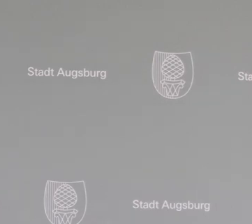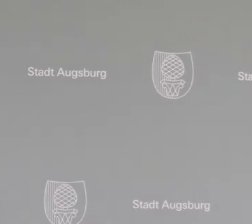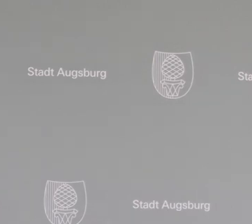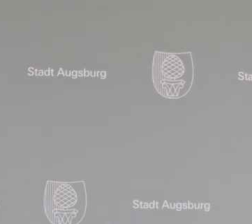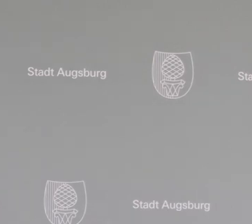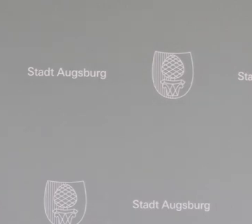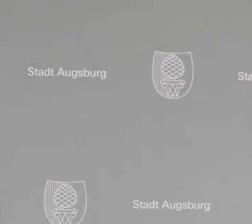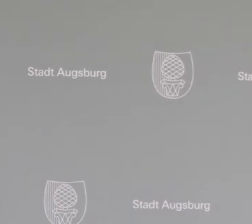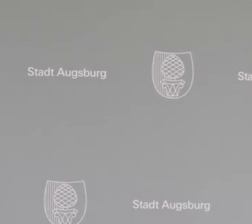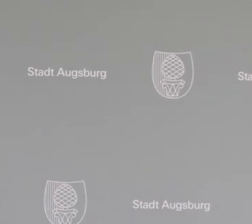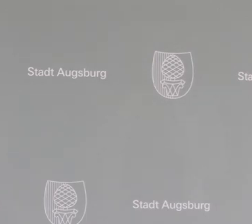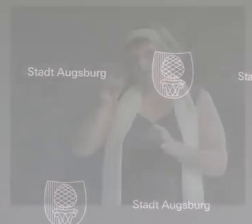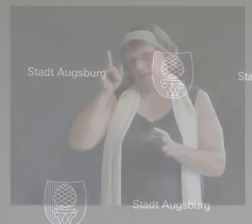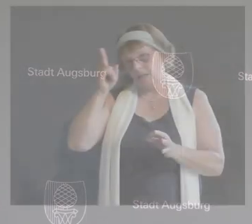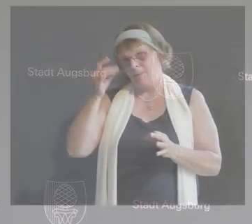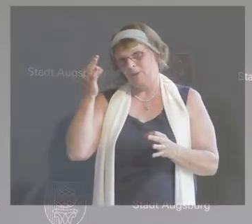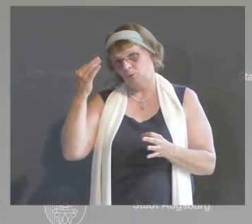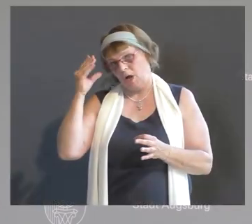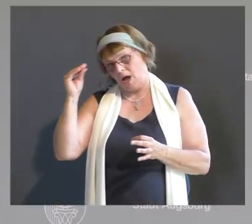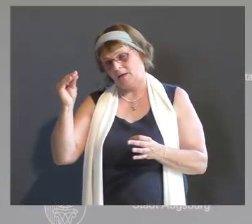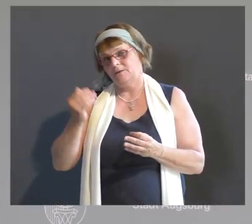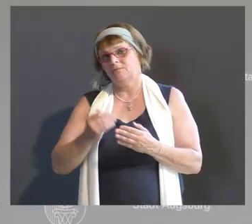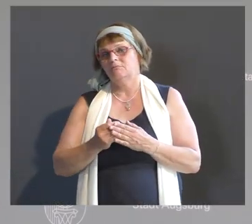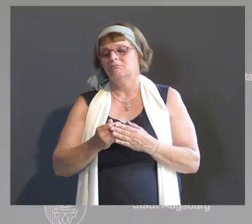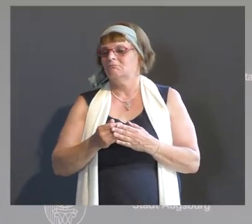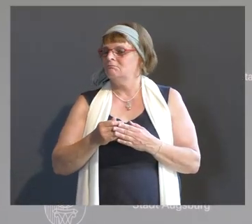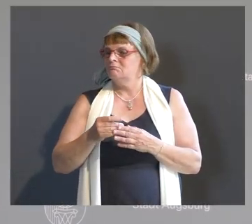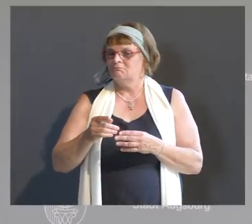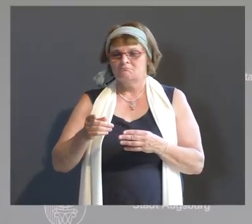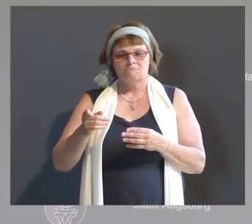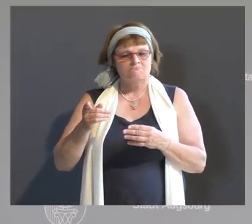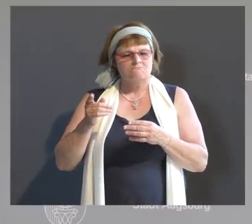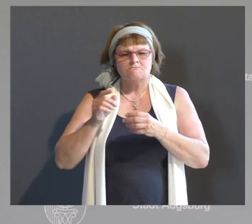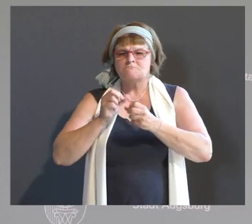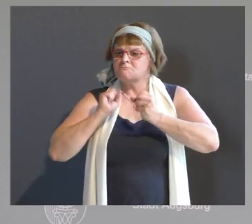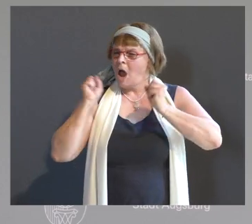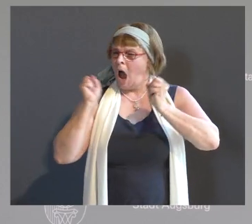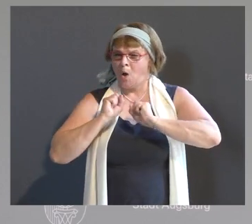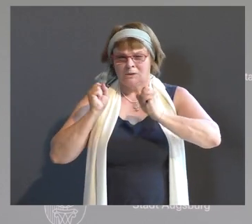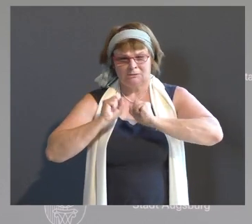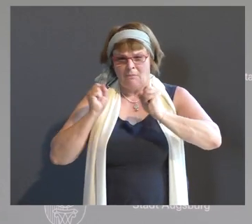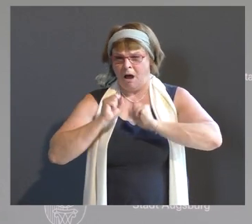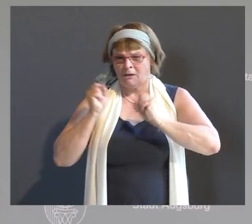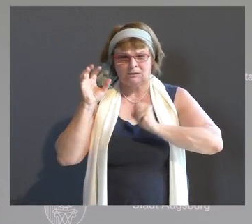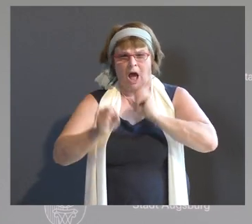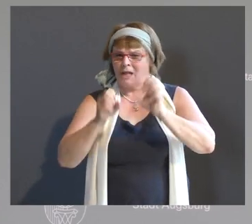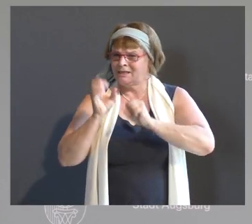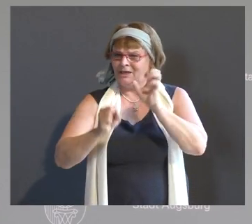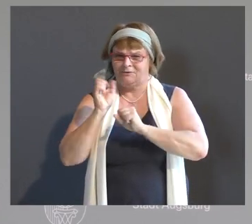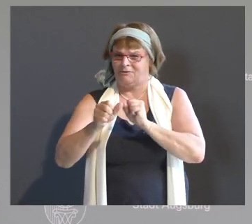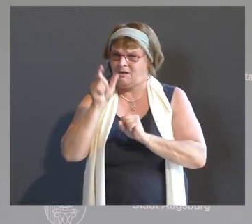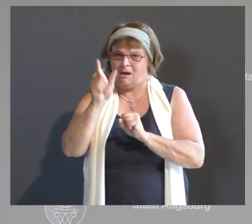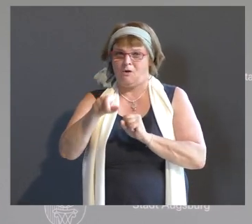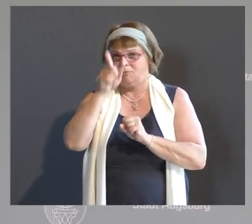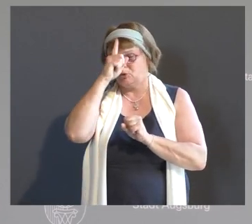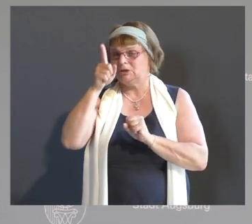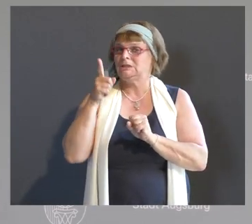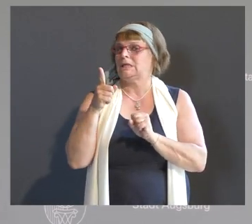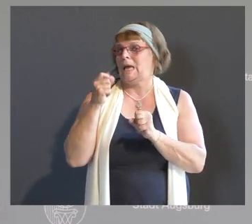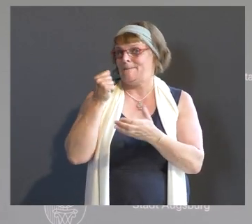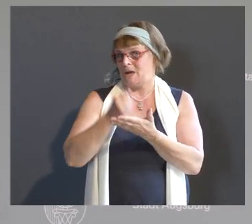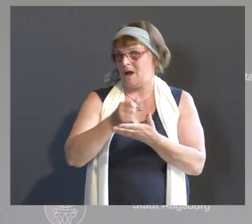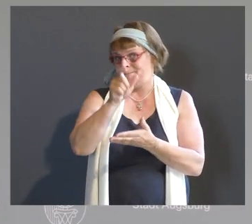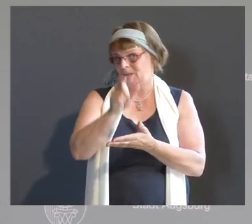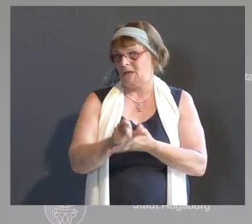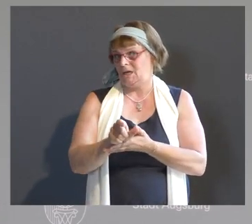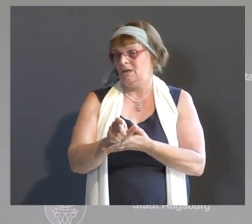und Herren, das Ausmaß der Gewalt gegen Polizeibeamtinnen und Beamte, auch gegen die Mitarbeiter des Ordnungsdienstes